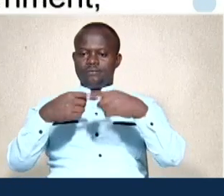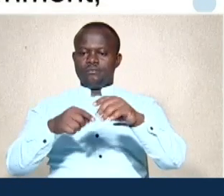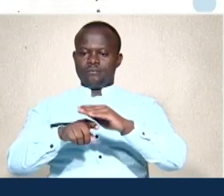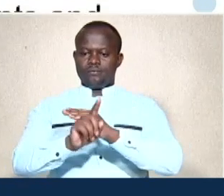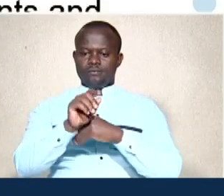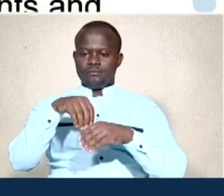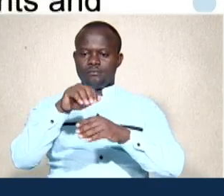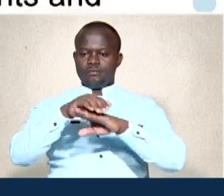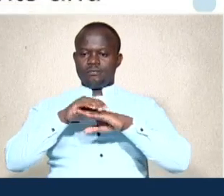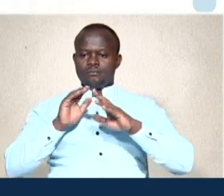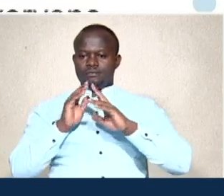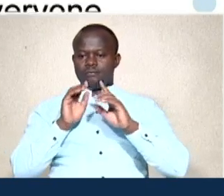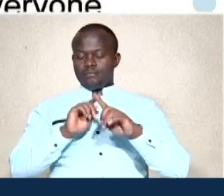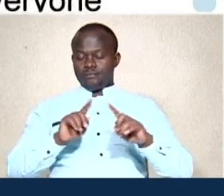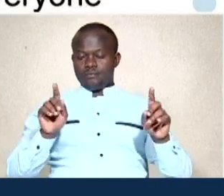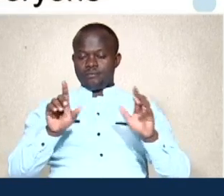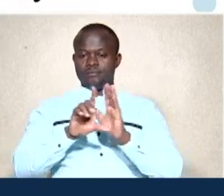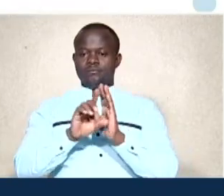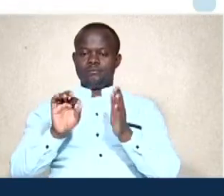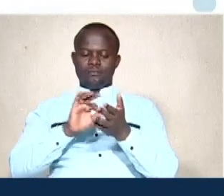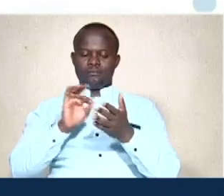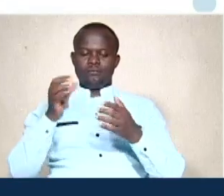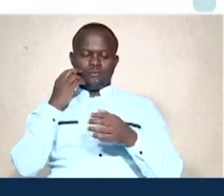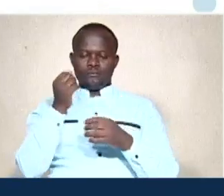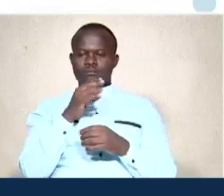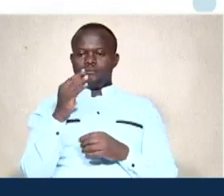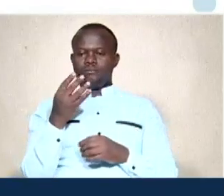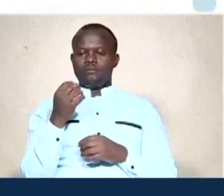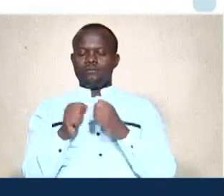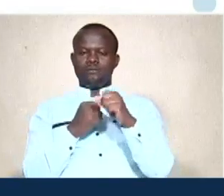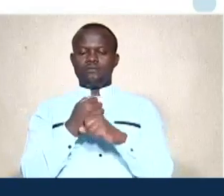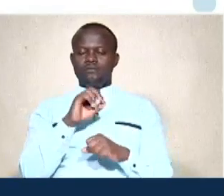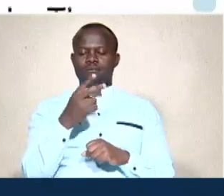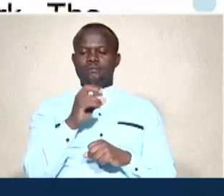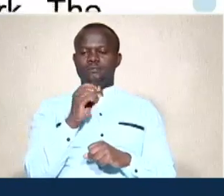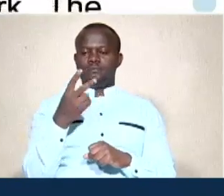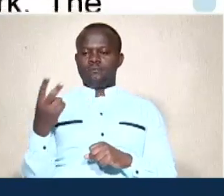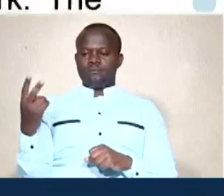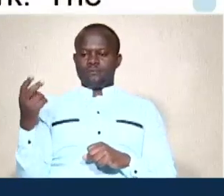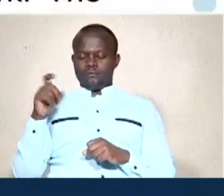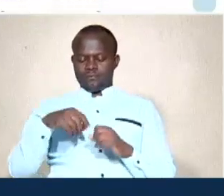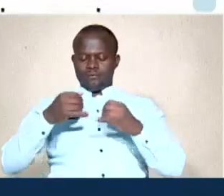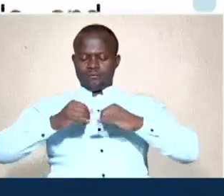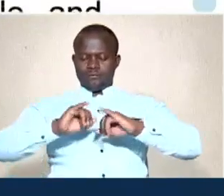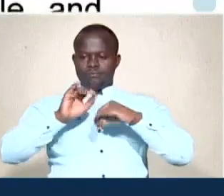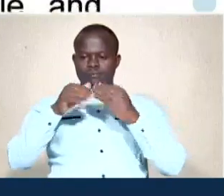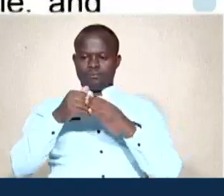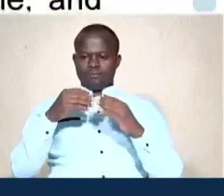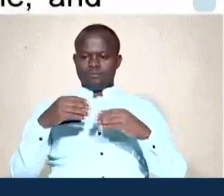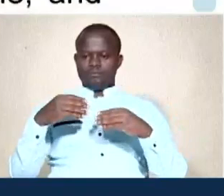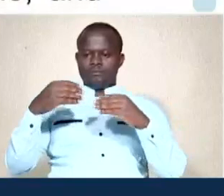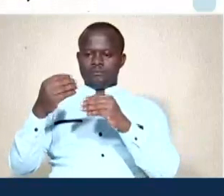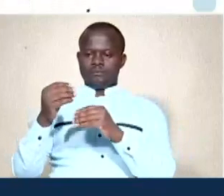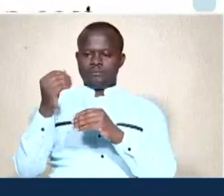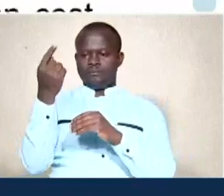bakomeje kwinjira mu Bwongereza binyuranyije n'amategeko yasinywe muri Mata 2022 yagombaga gushyirwa mu bikorwa muri nyakanga 2022 abimukira ba mbere bakoherezwa